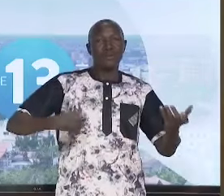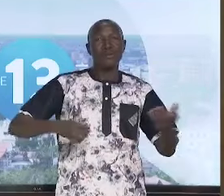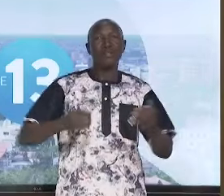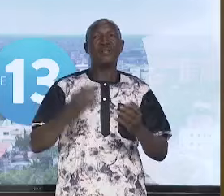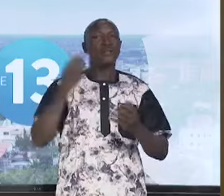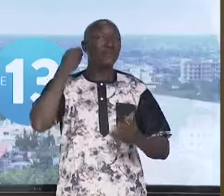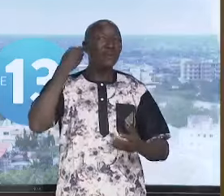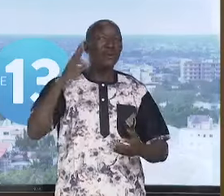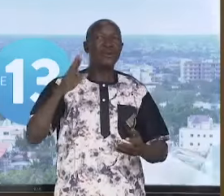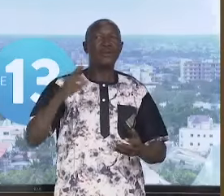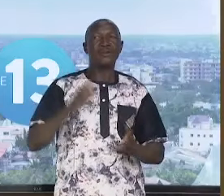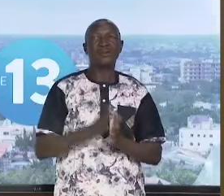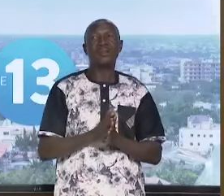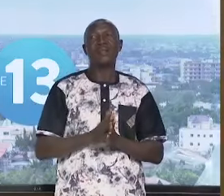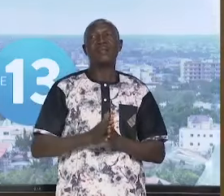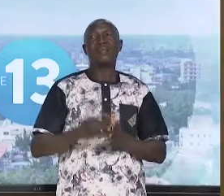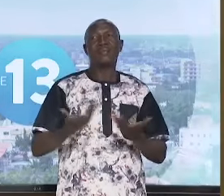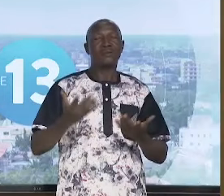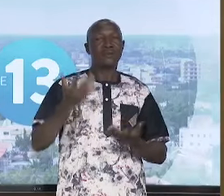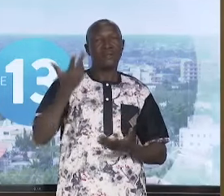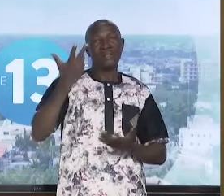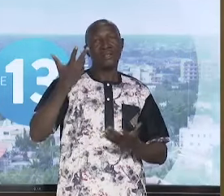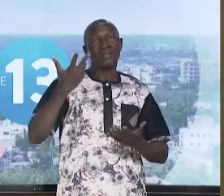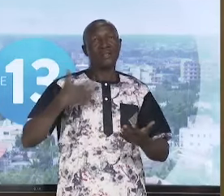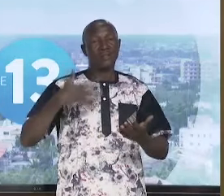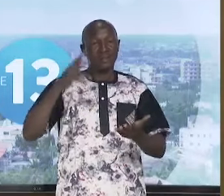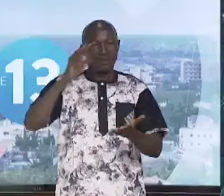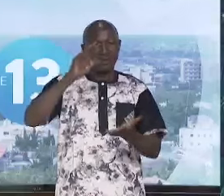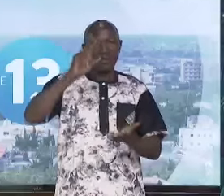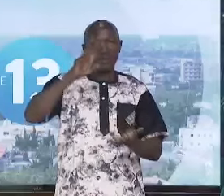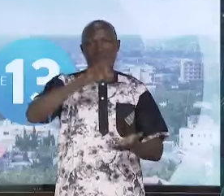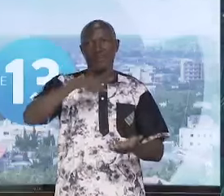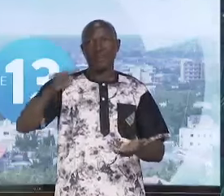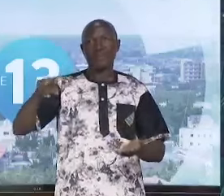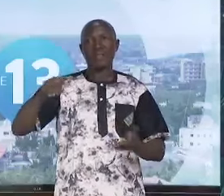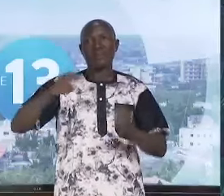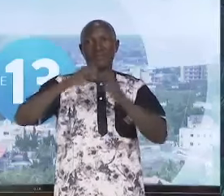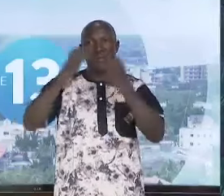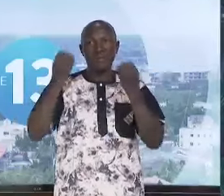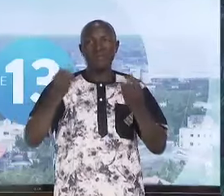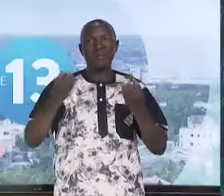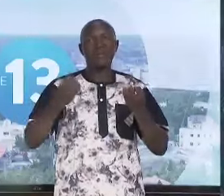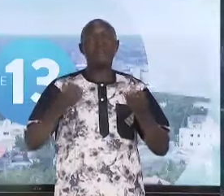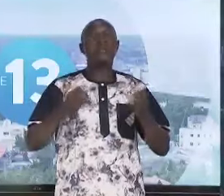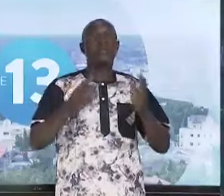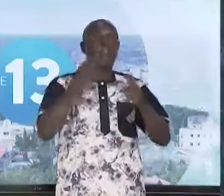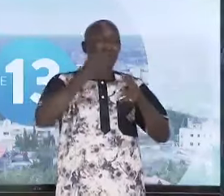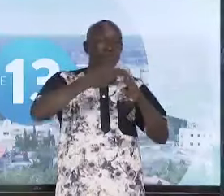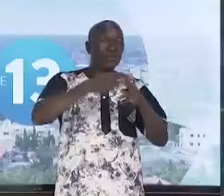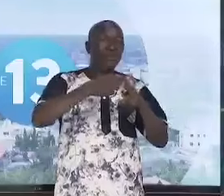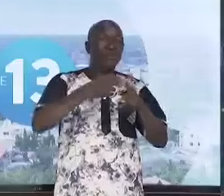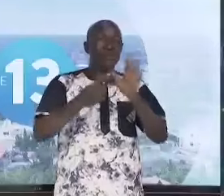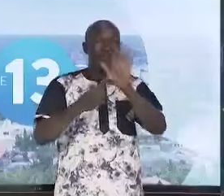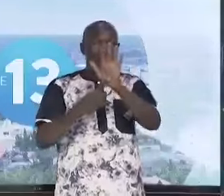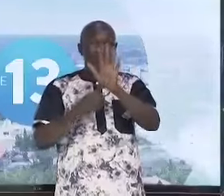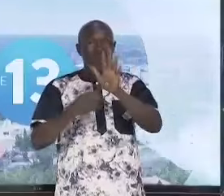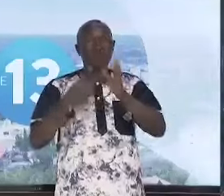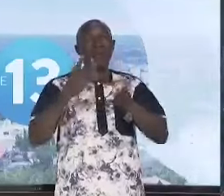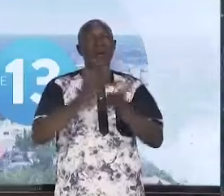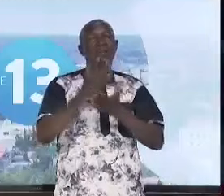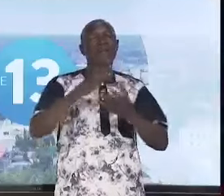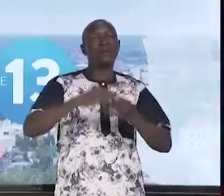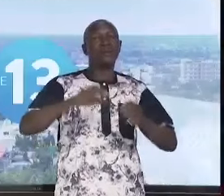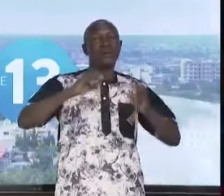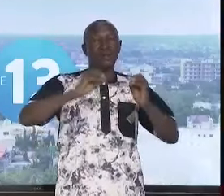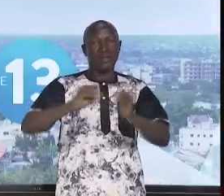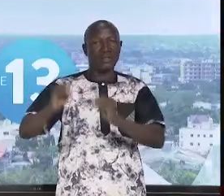pour les Trophées de la musique au Burkina édition 22. Des noms dévoilés par le commissariat général des Koundé qui